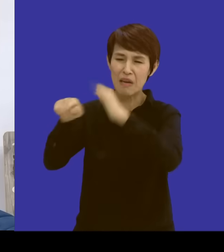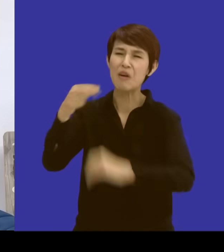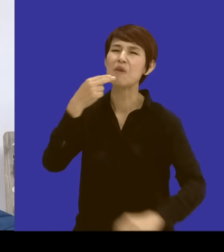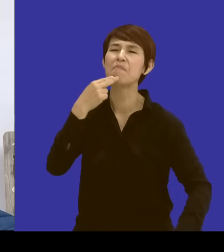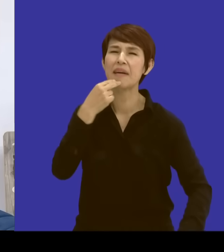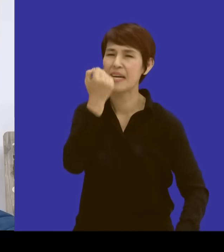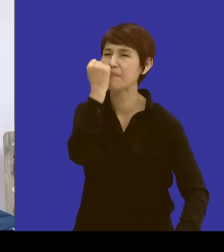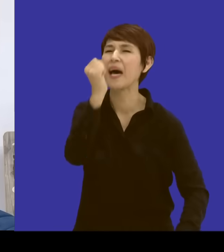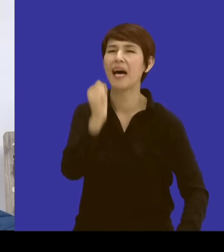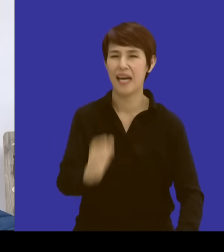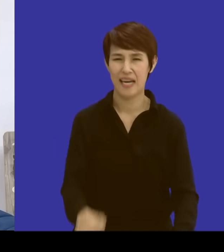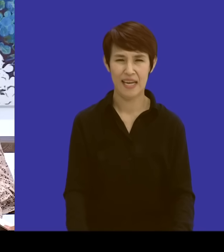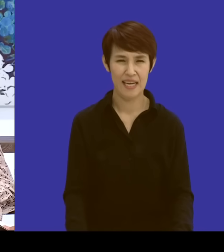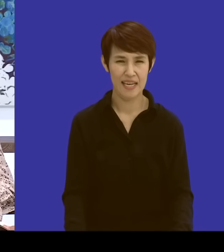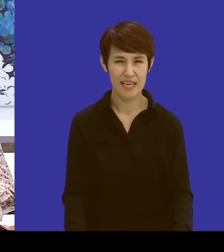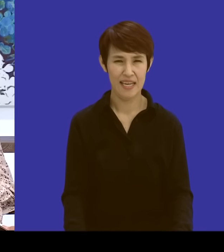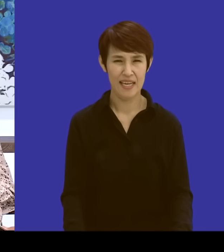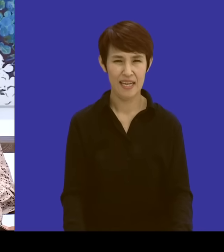열이고서